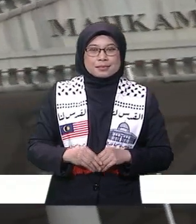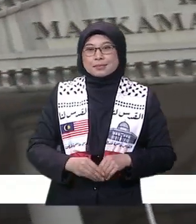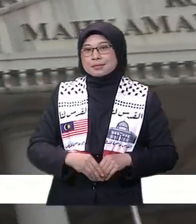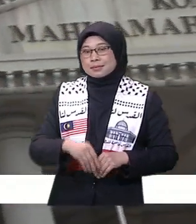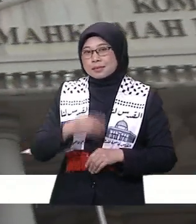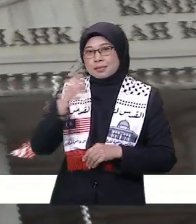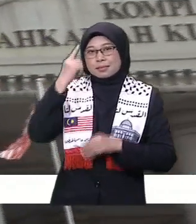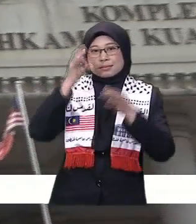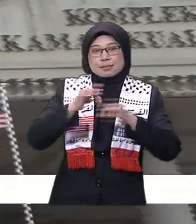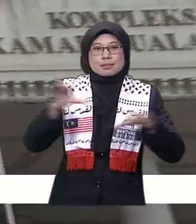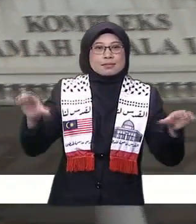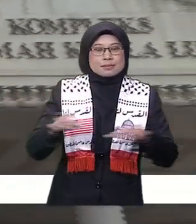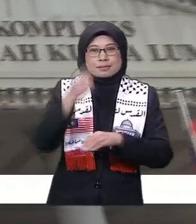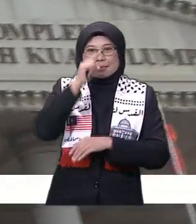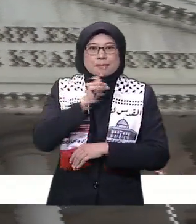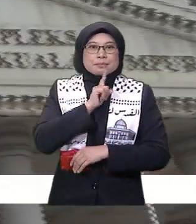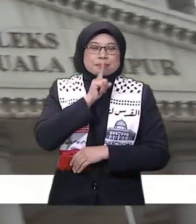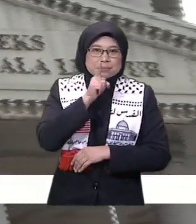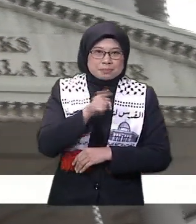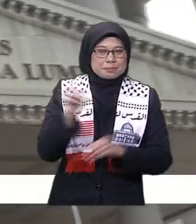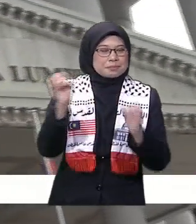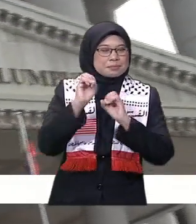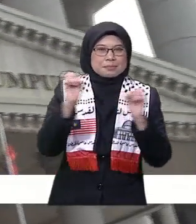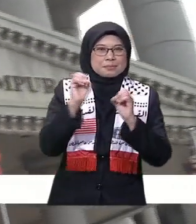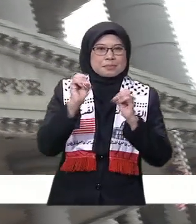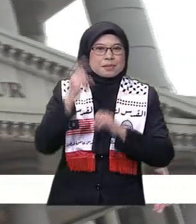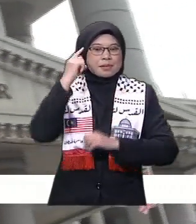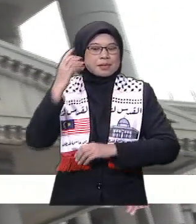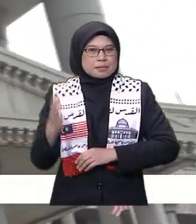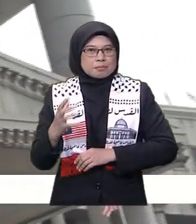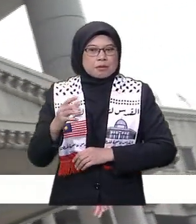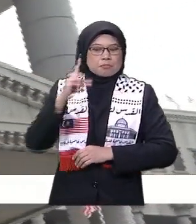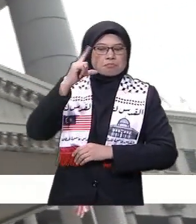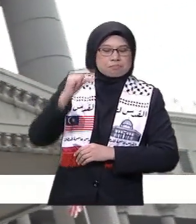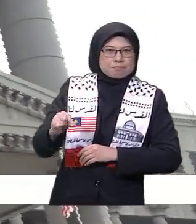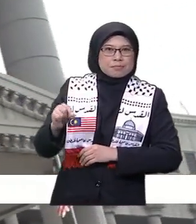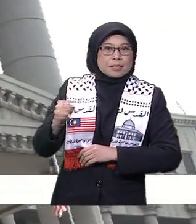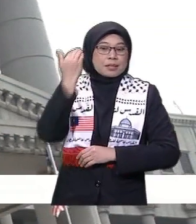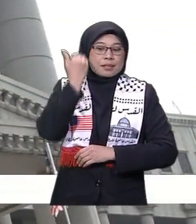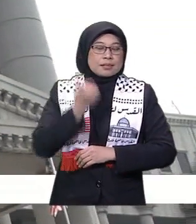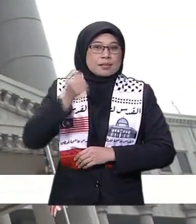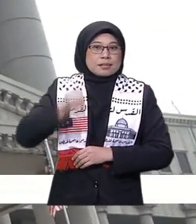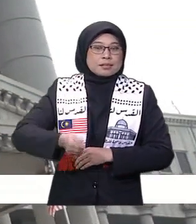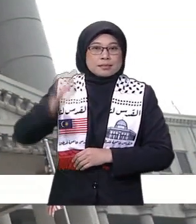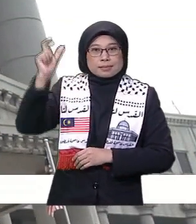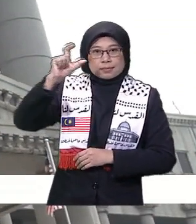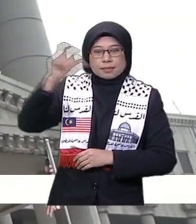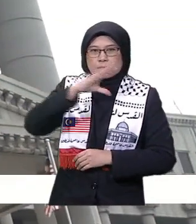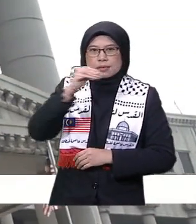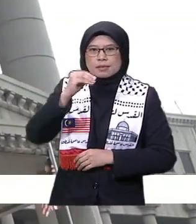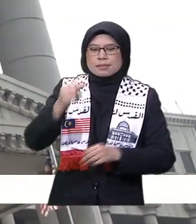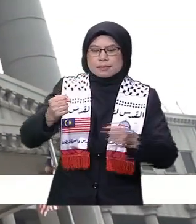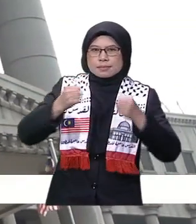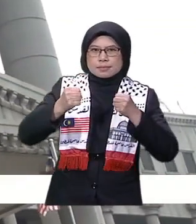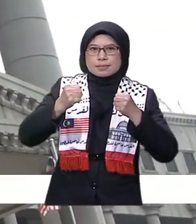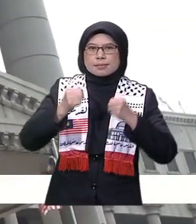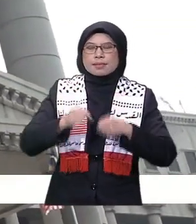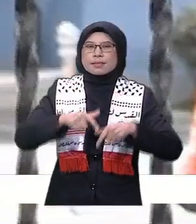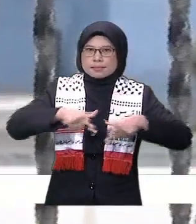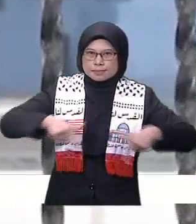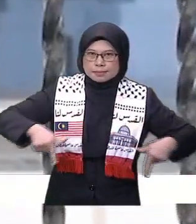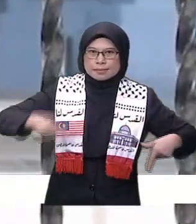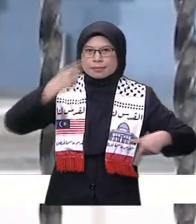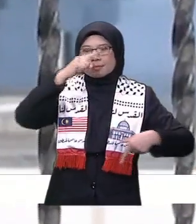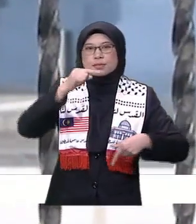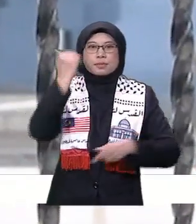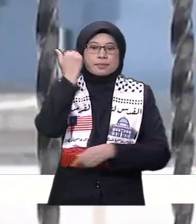Jelasnya keputusan itu juga bagi memastikan tiada lagi pandangan yang merendahkan status hakim syar'i serta memberi kekuatan dan keberanian